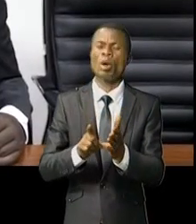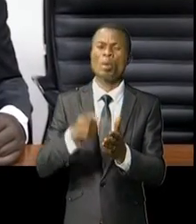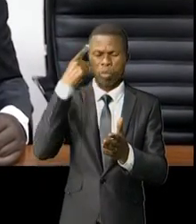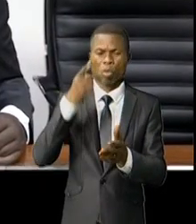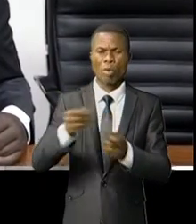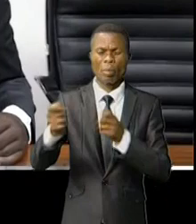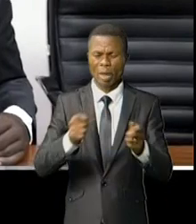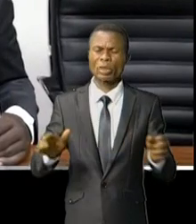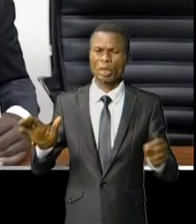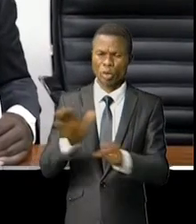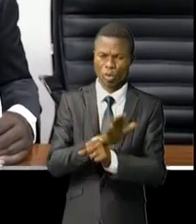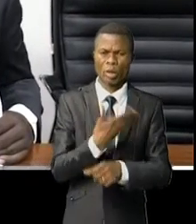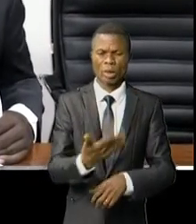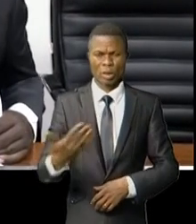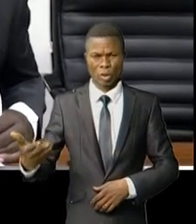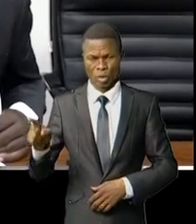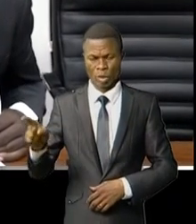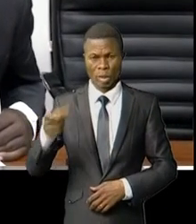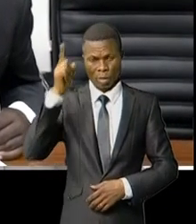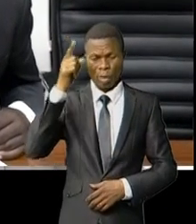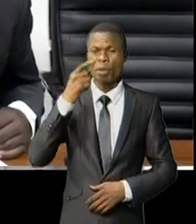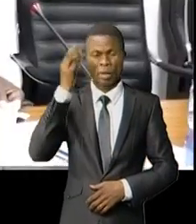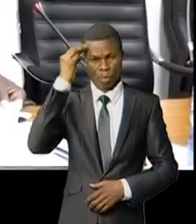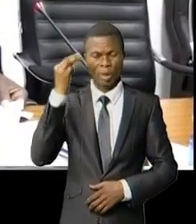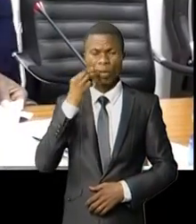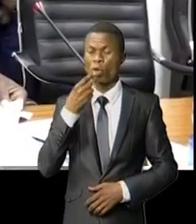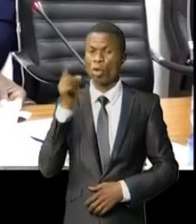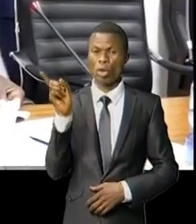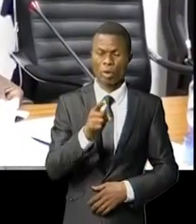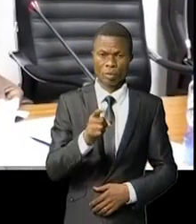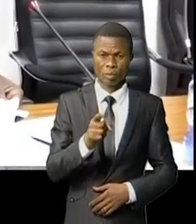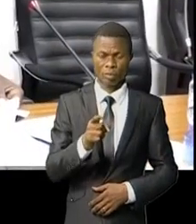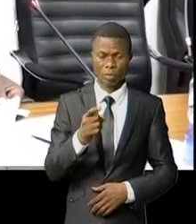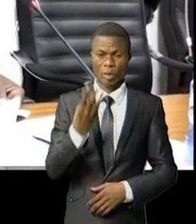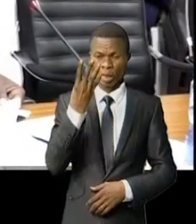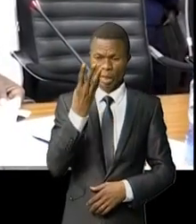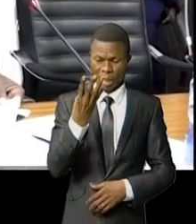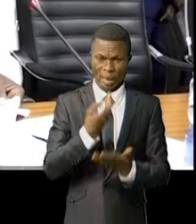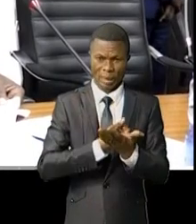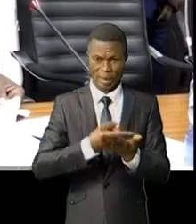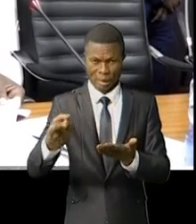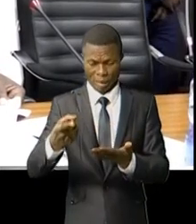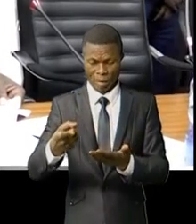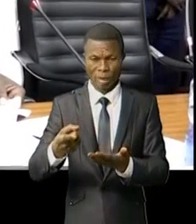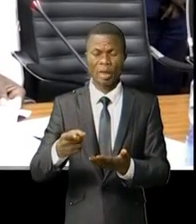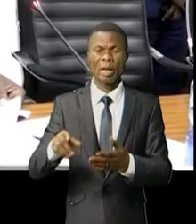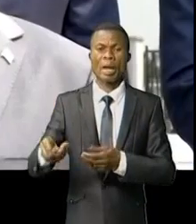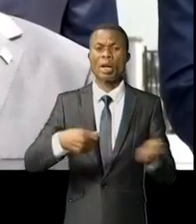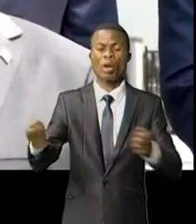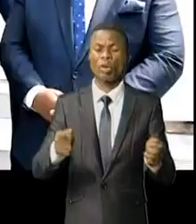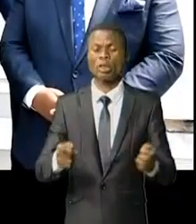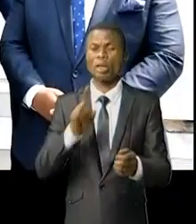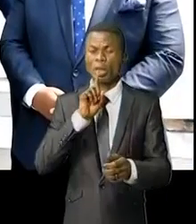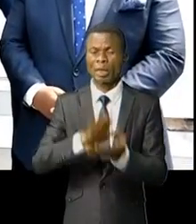bref délai. Le Premier ministre a donné les instructions pour que d'ici 4 à 6 semaines, le marché soit inondé. À cet effet,